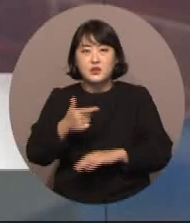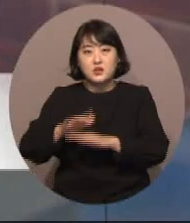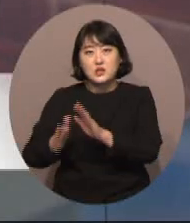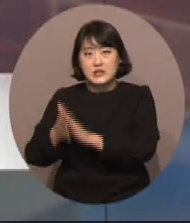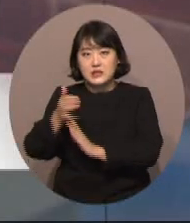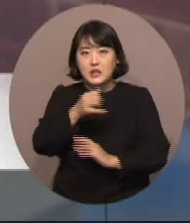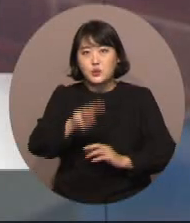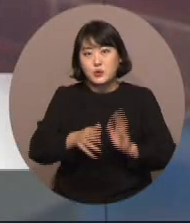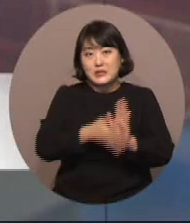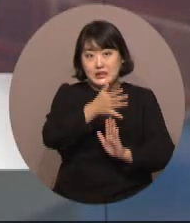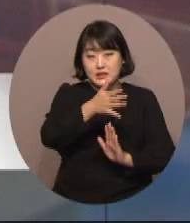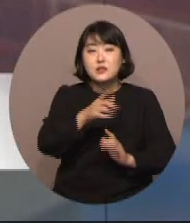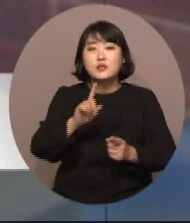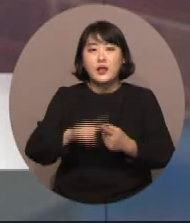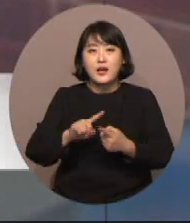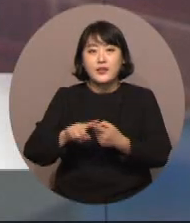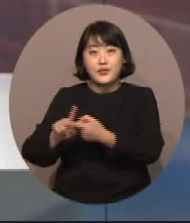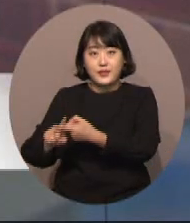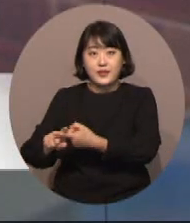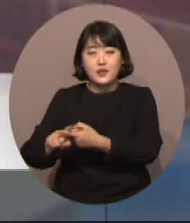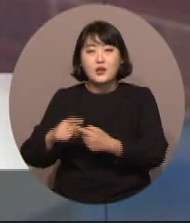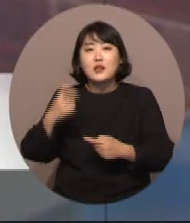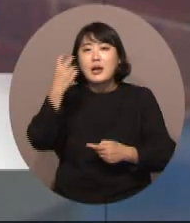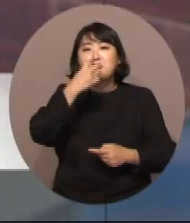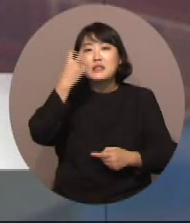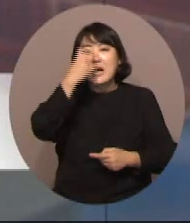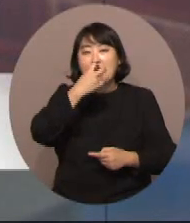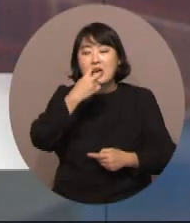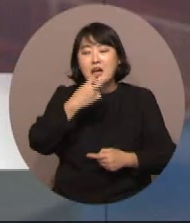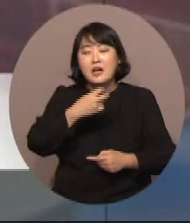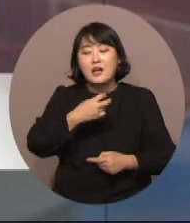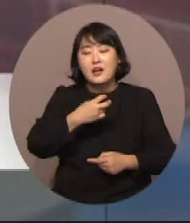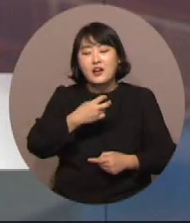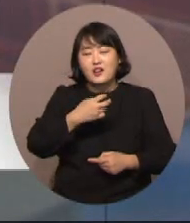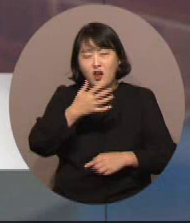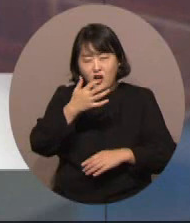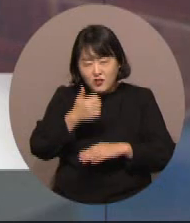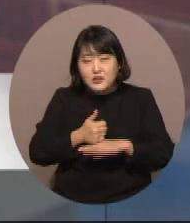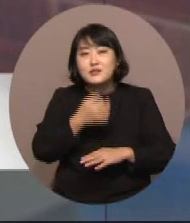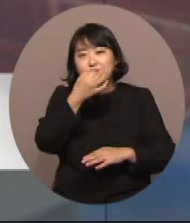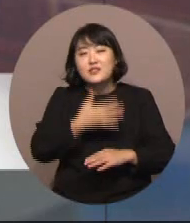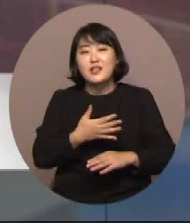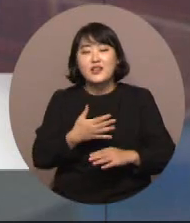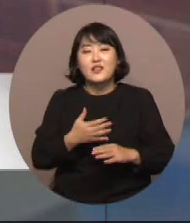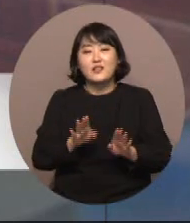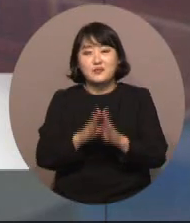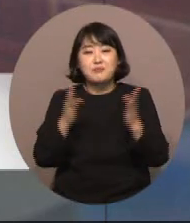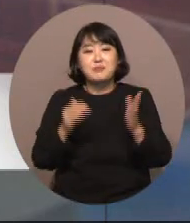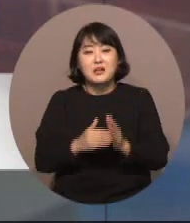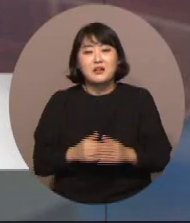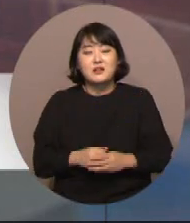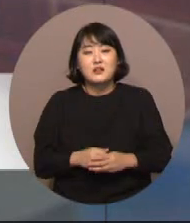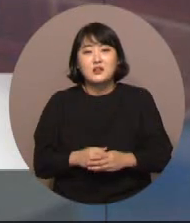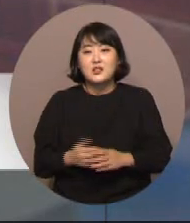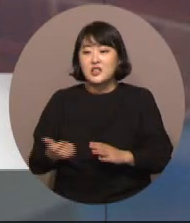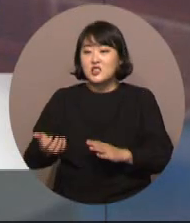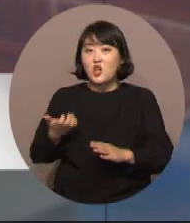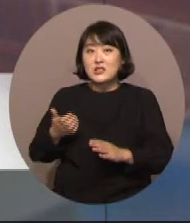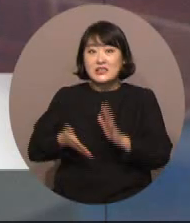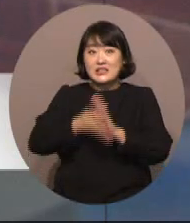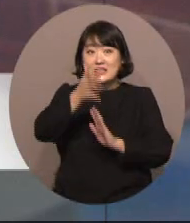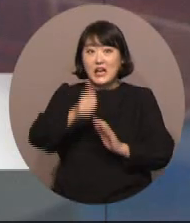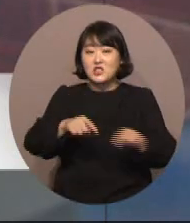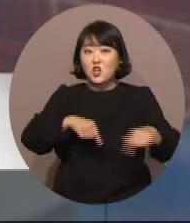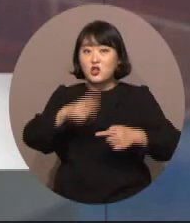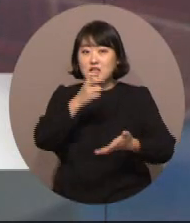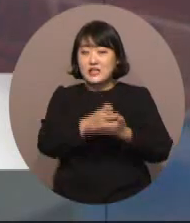대전시와 세종시에 대한 국정감사도 우여곡절 끝에 열렸습니다. 대전시 국감에선 전임시장의 정책에 대한